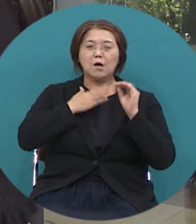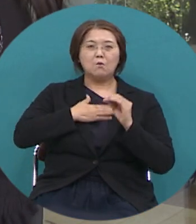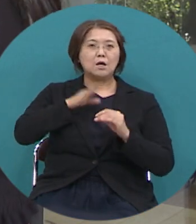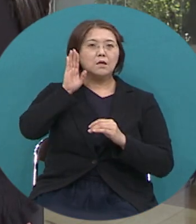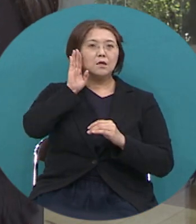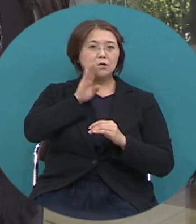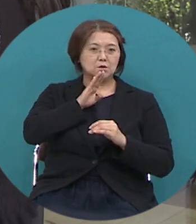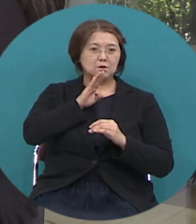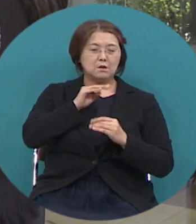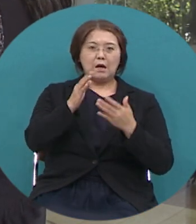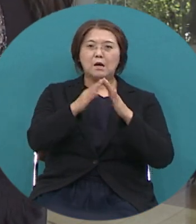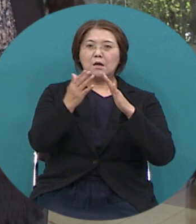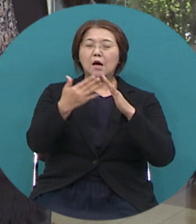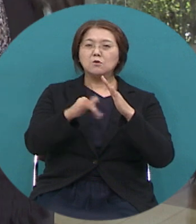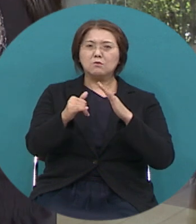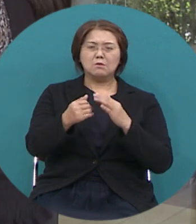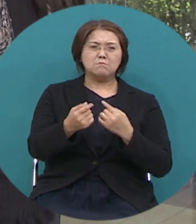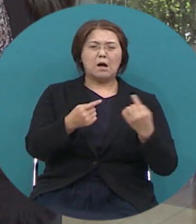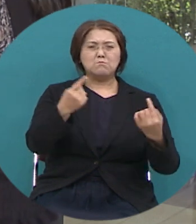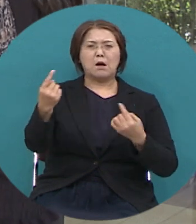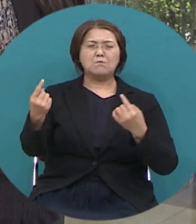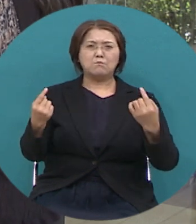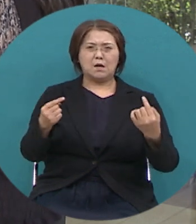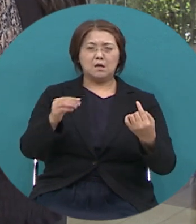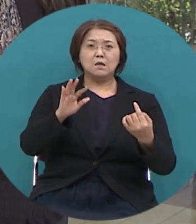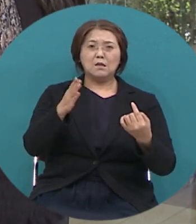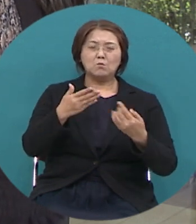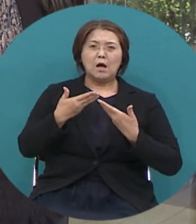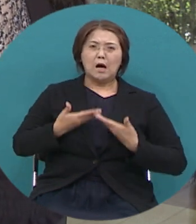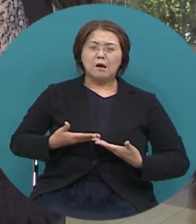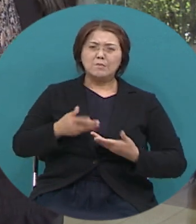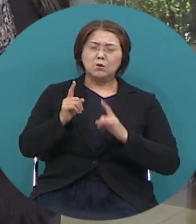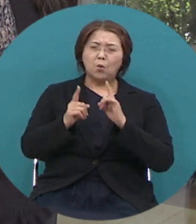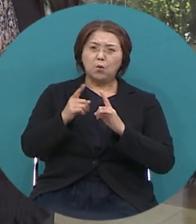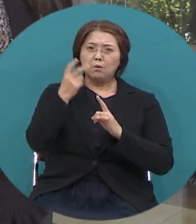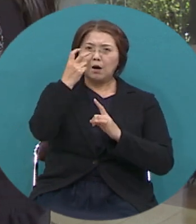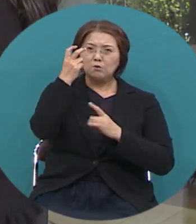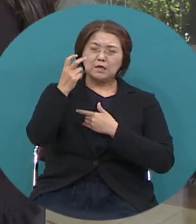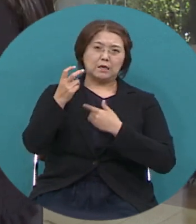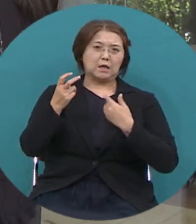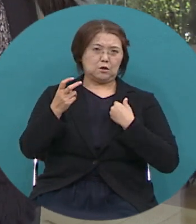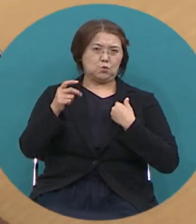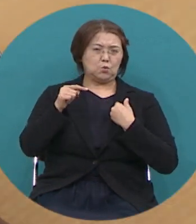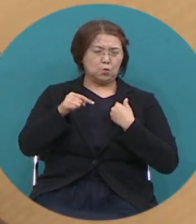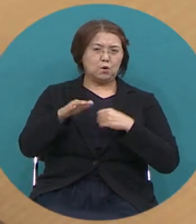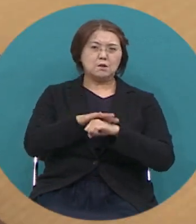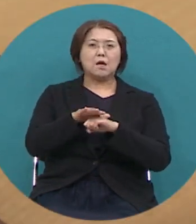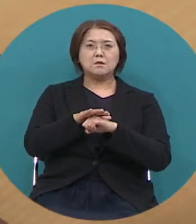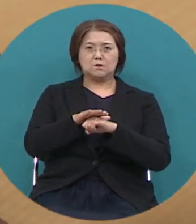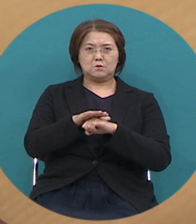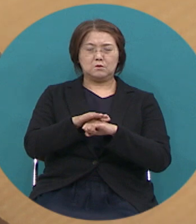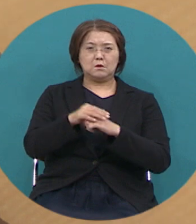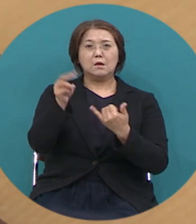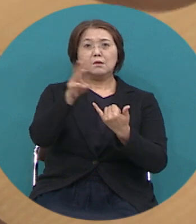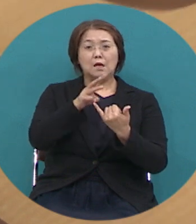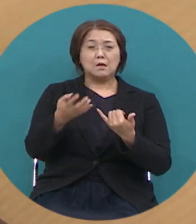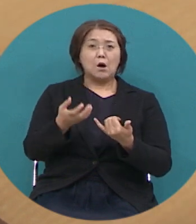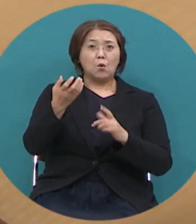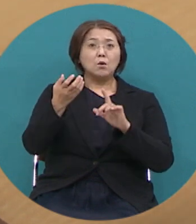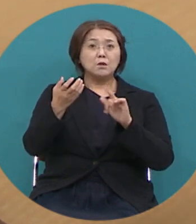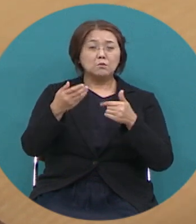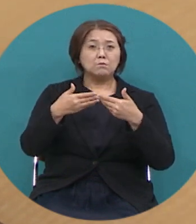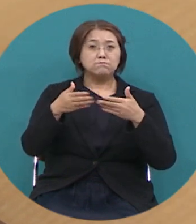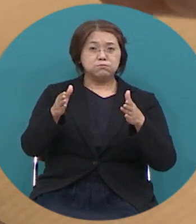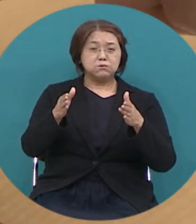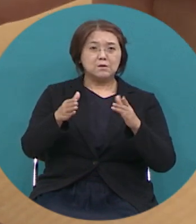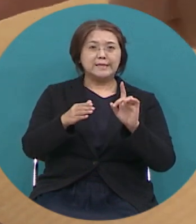家族がバラバラの時に起こっても家族の安否確認が取れるようにということは非常に重要な問題です。災害が起こった時に開設